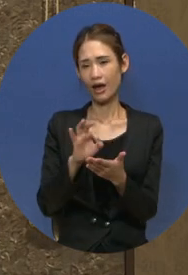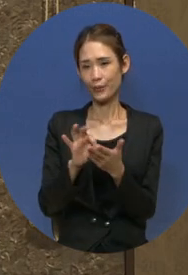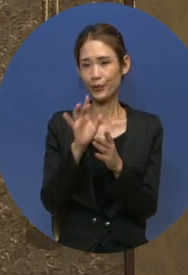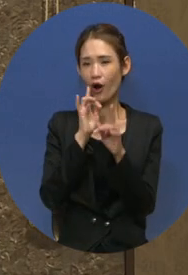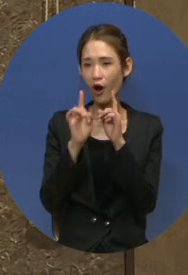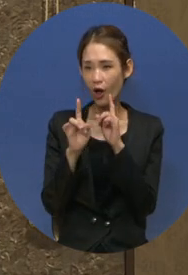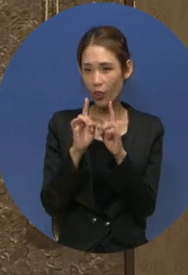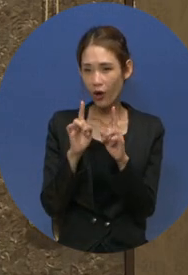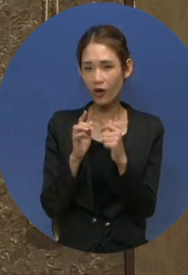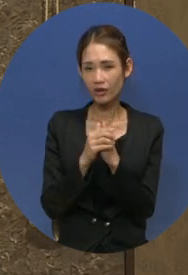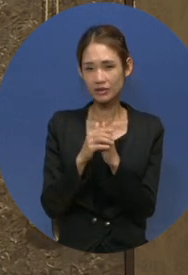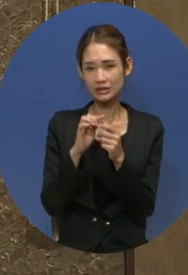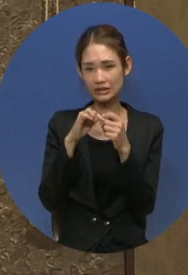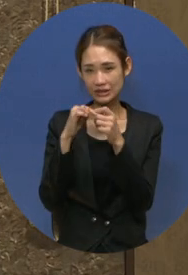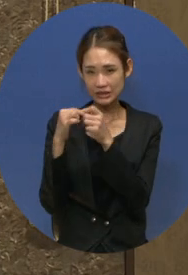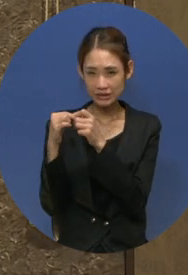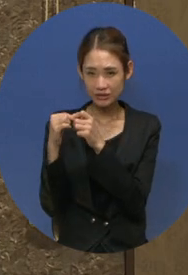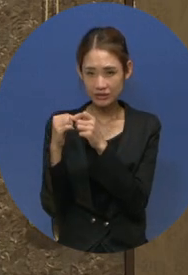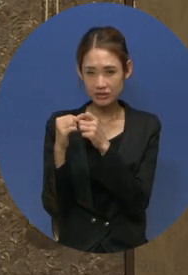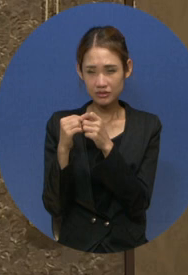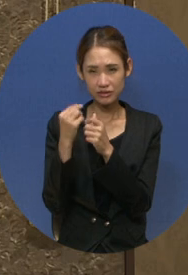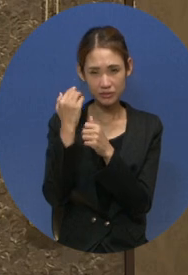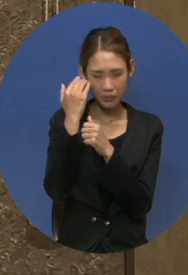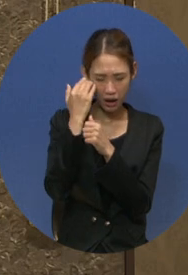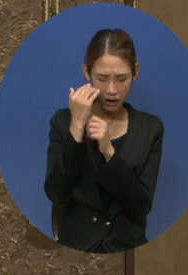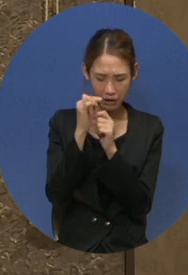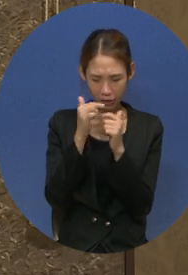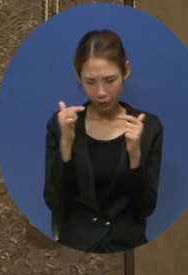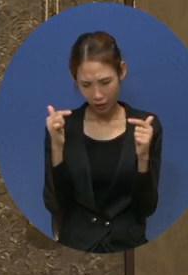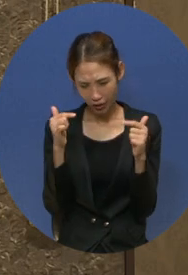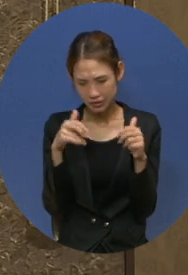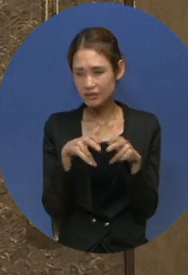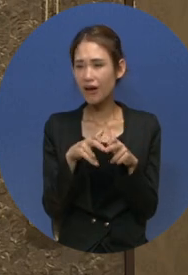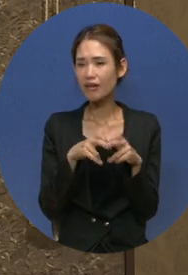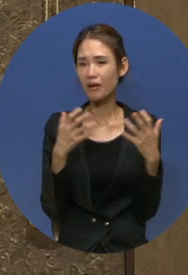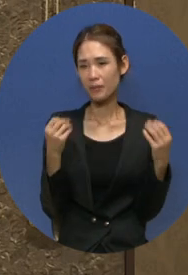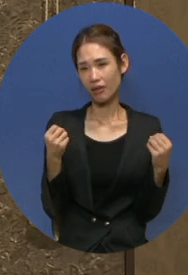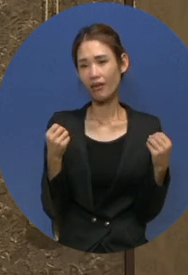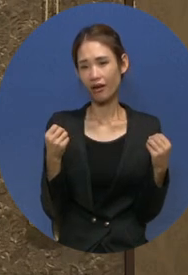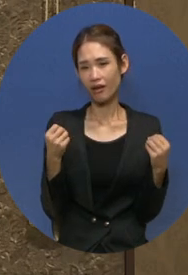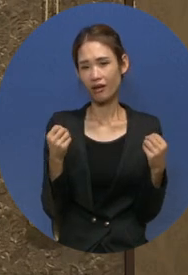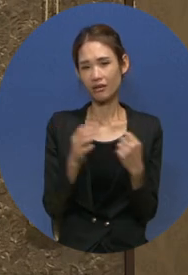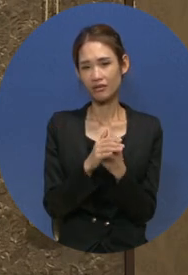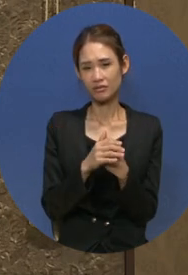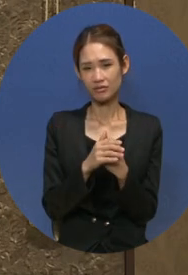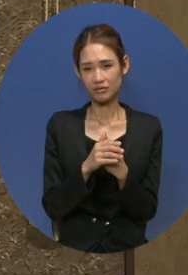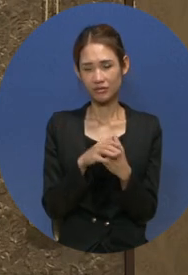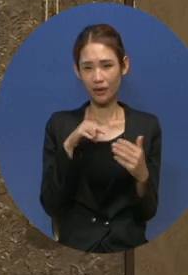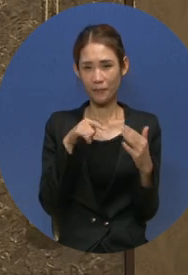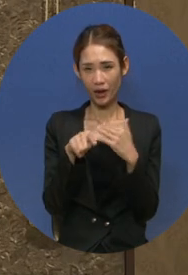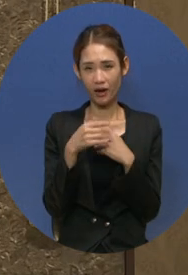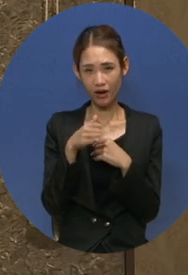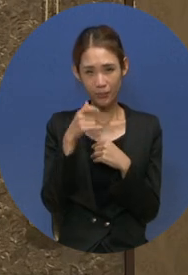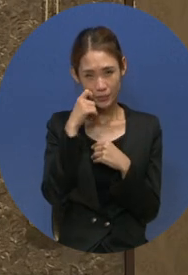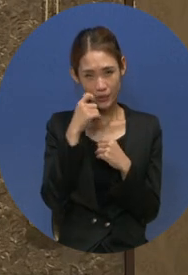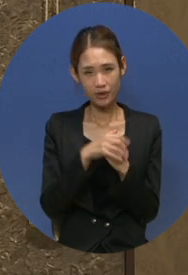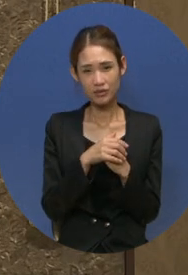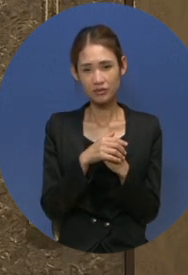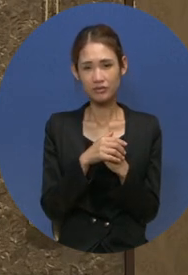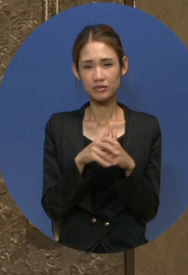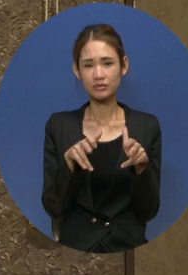사용하는 언어라든가 글이라든가 그런 데에도 장벽이 너무 많아요. 맞습니다. 네, 이런 장애가 있는 사람들이 접근하기에는. 네, 그래서